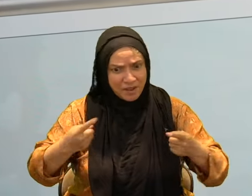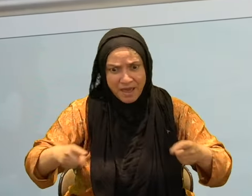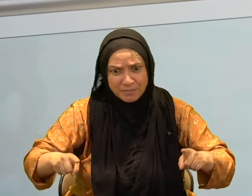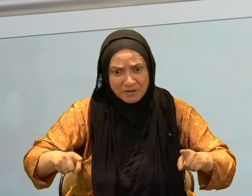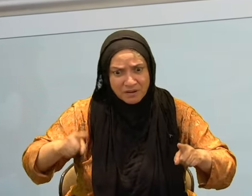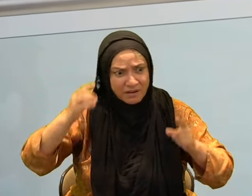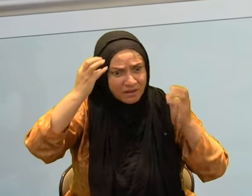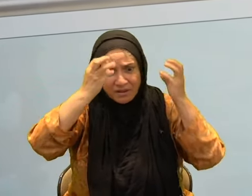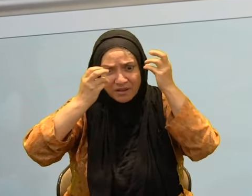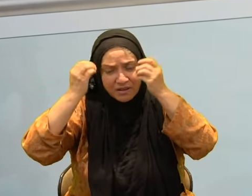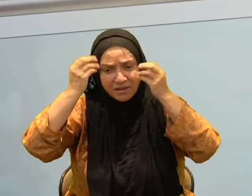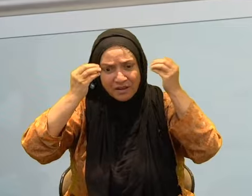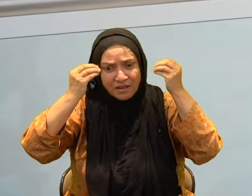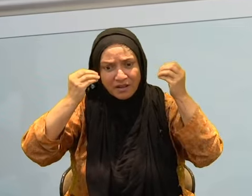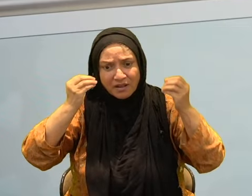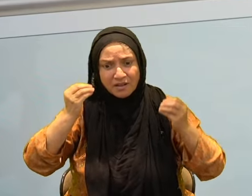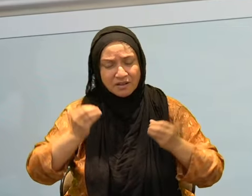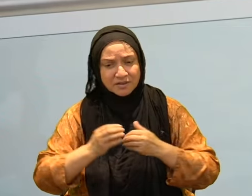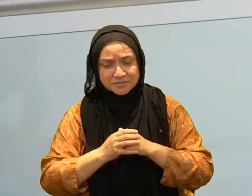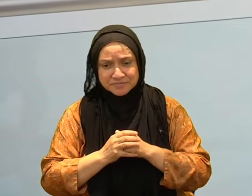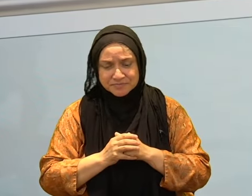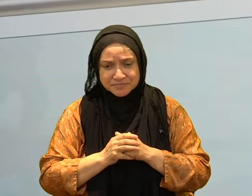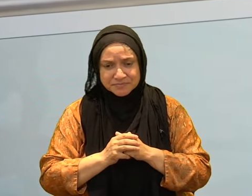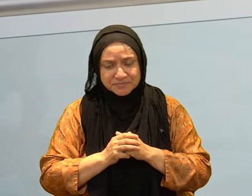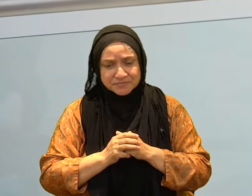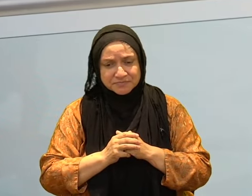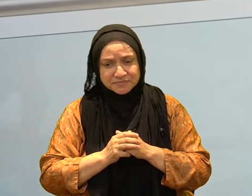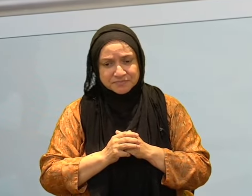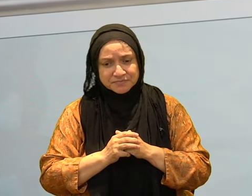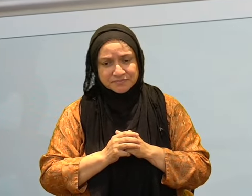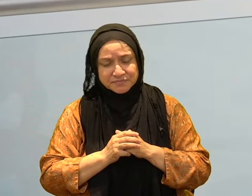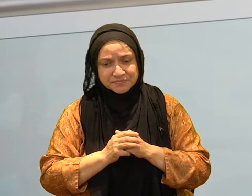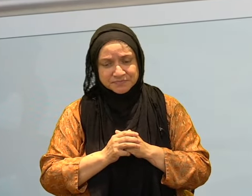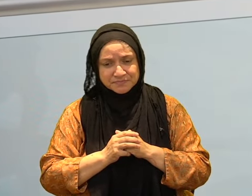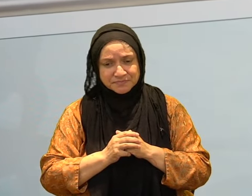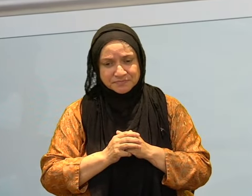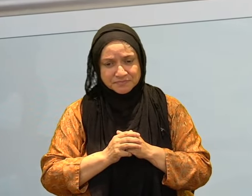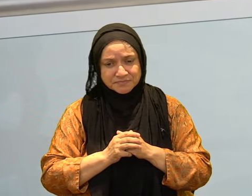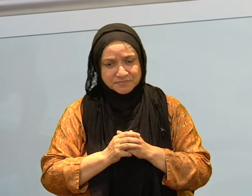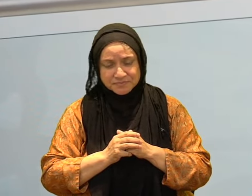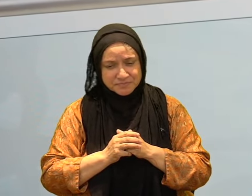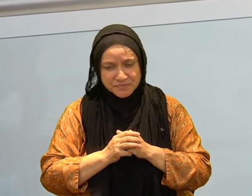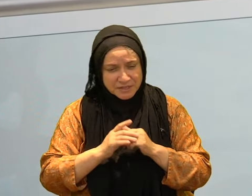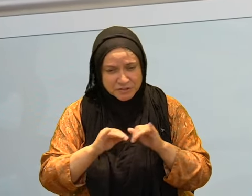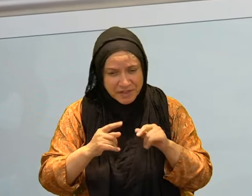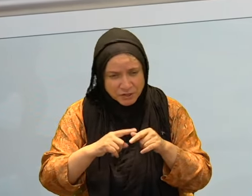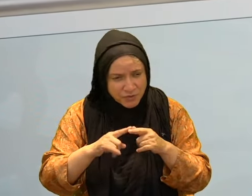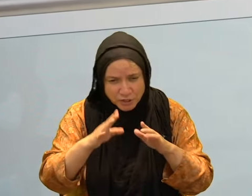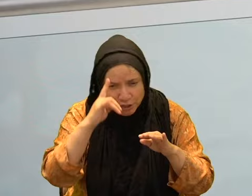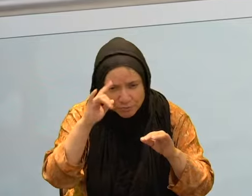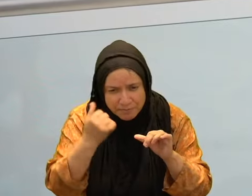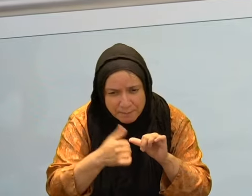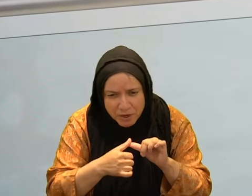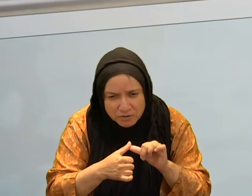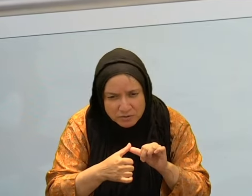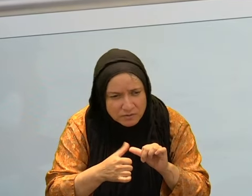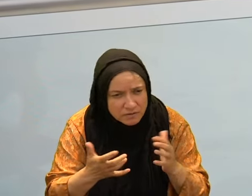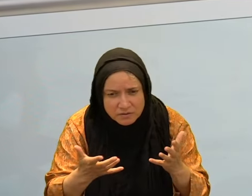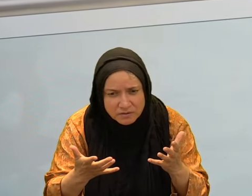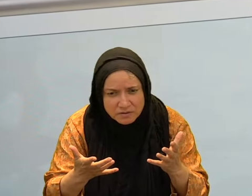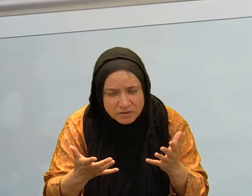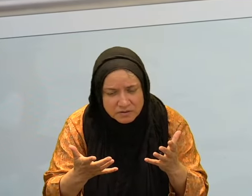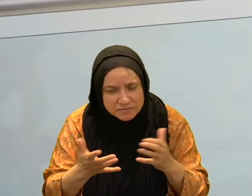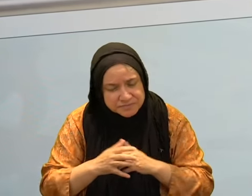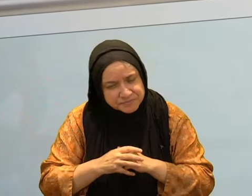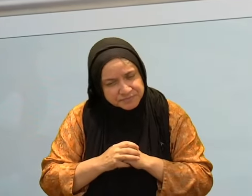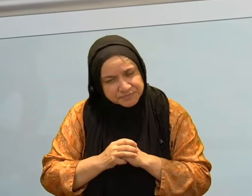بِمَا أَحْبَبْنَا. So he says, إِذَا سَكِرَ أَحَدُهُمْ أَخَذْنَا بِخُزَامَتِهِ فَقُدْنَاهُ حَيْثُ شِئْنَا وَعَمِلَ لَنَا بِمَا